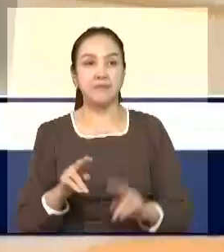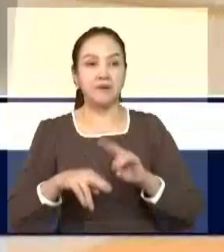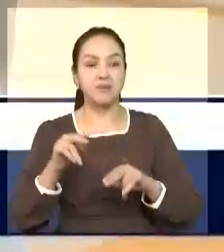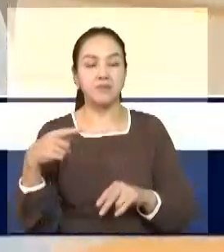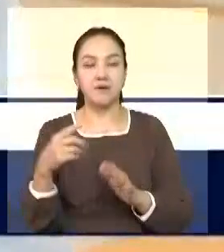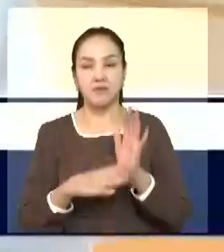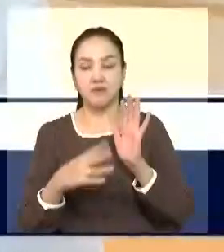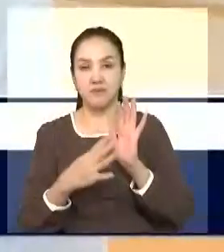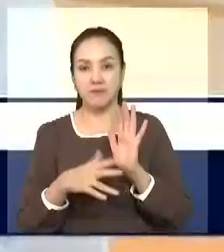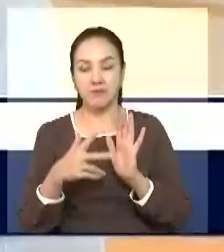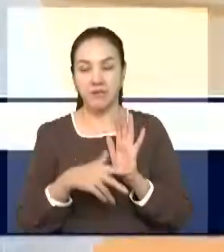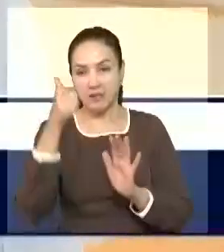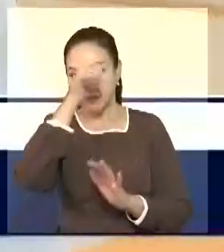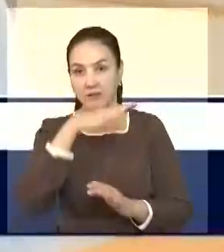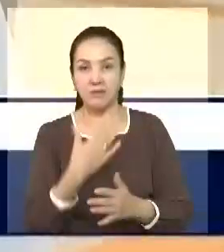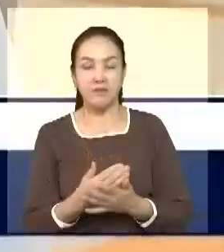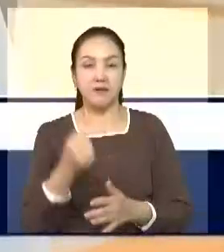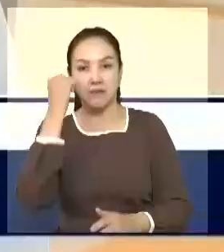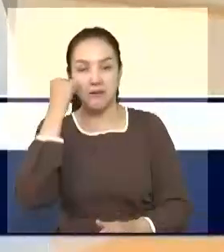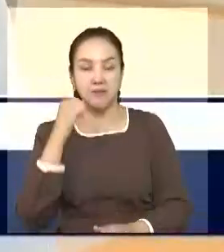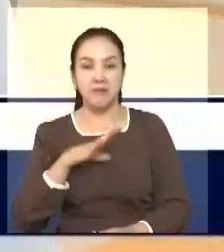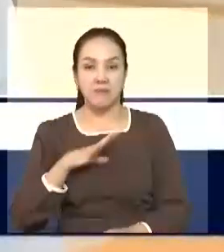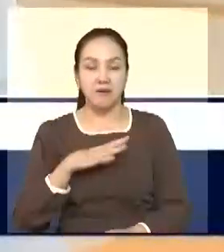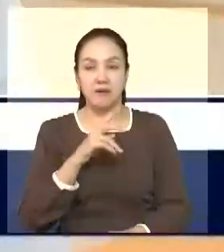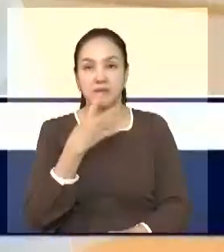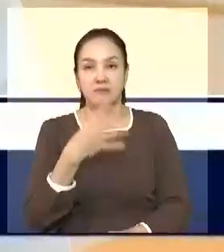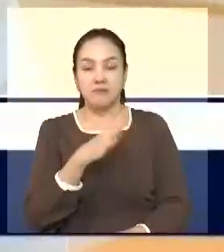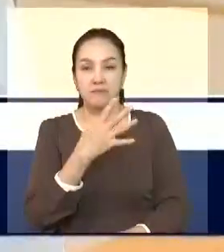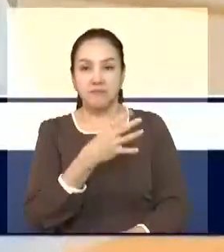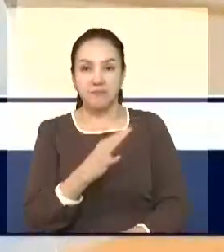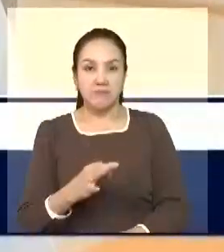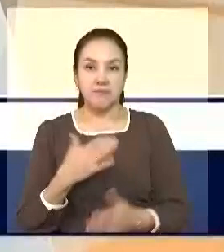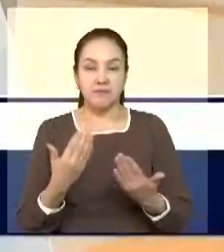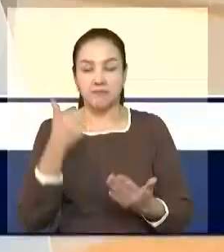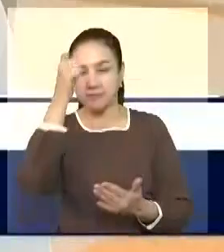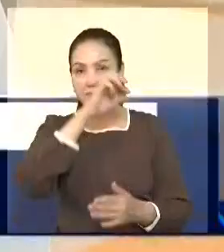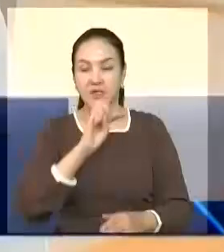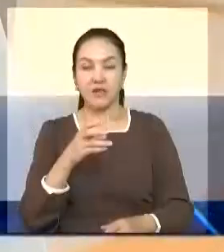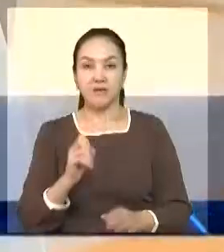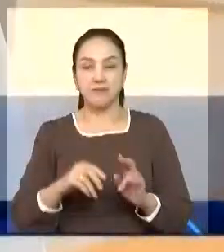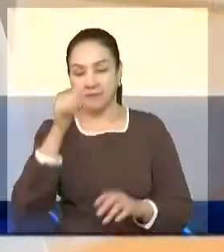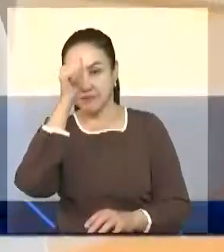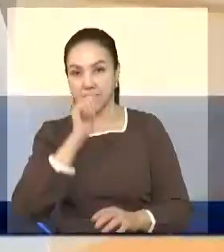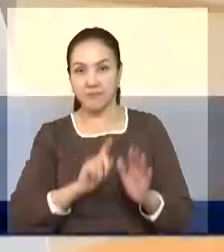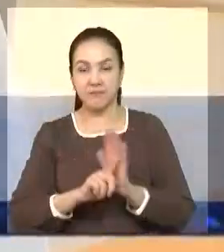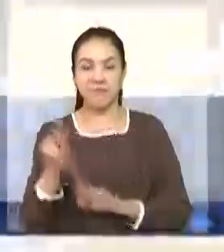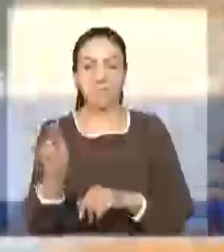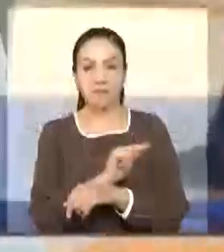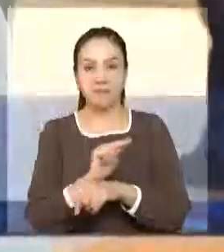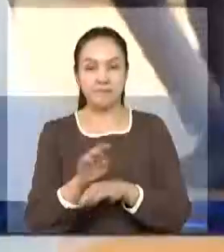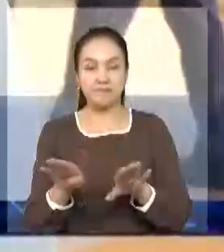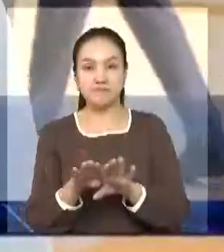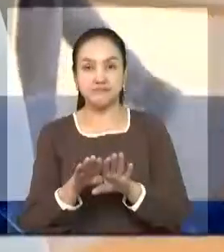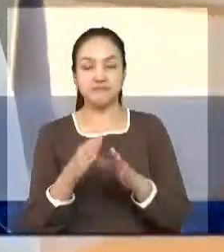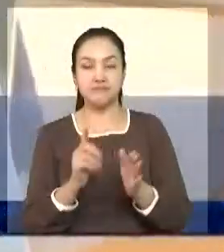году. Физический износ составлял 45%. В этом году, в мае месяце, начался ремонт. Также в